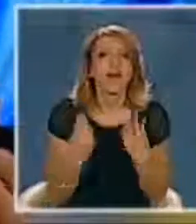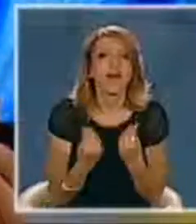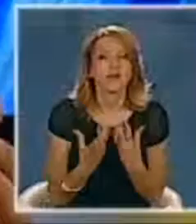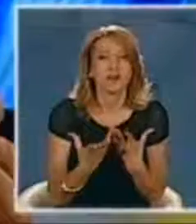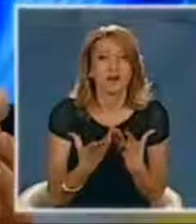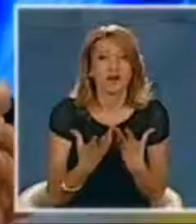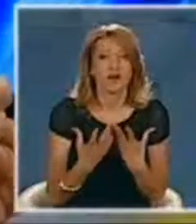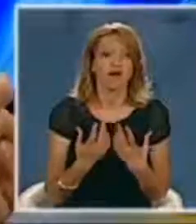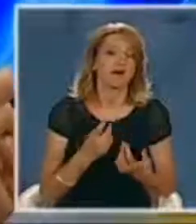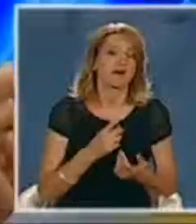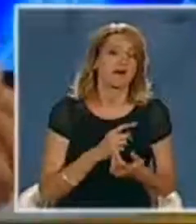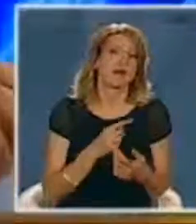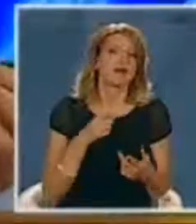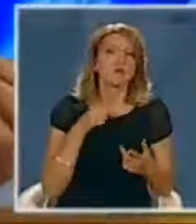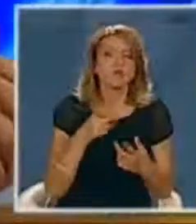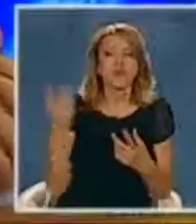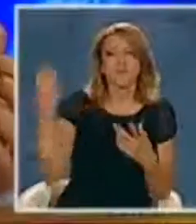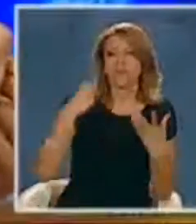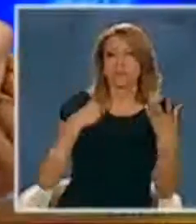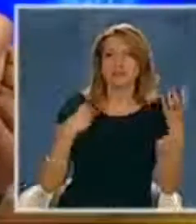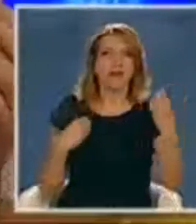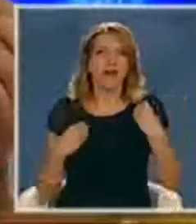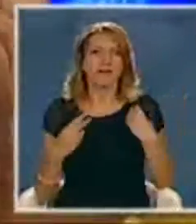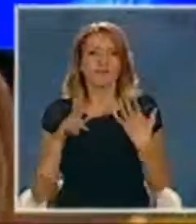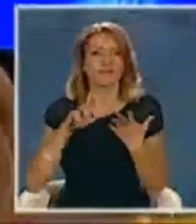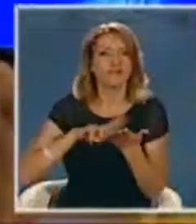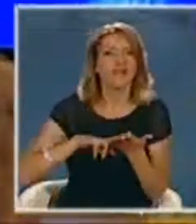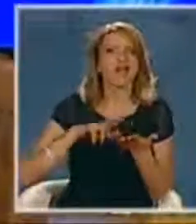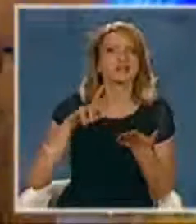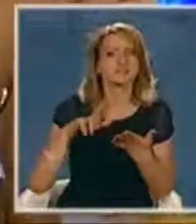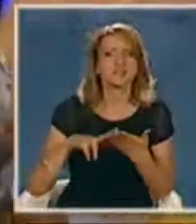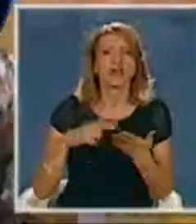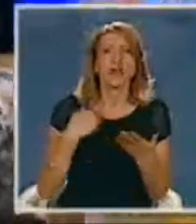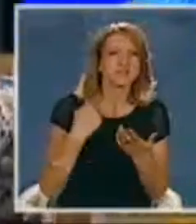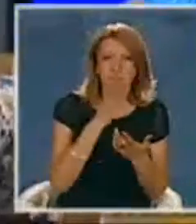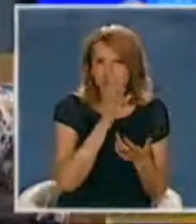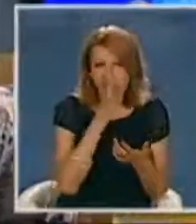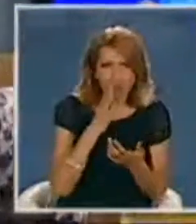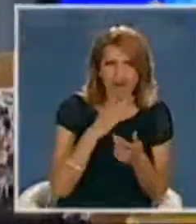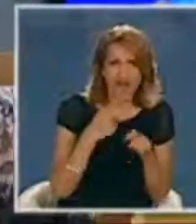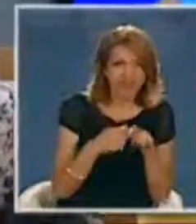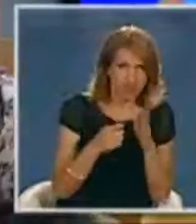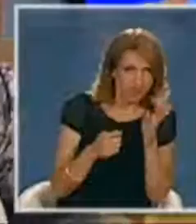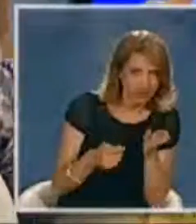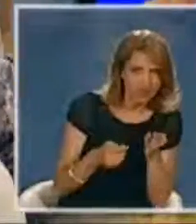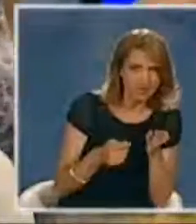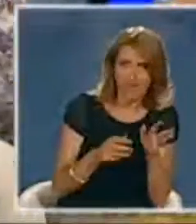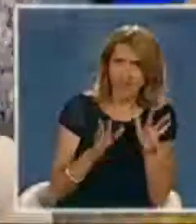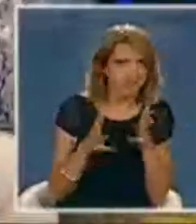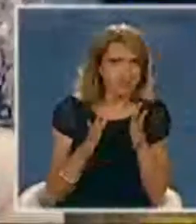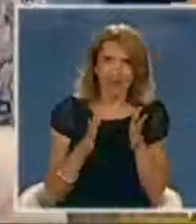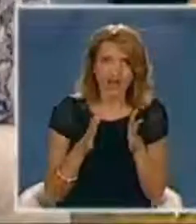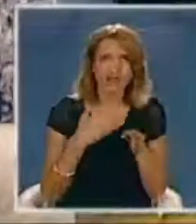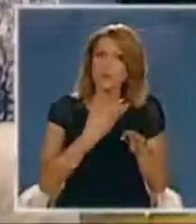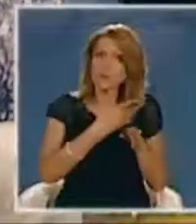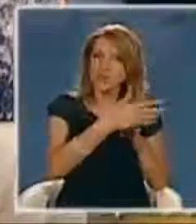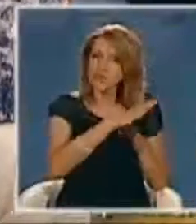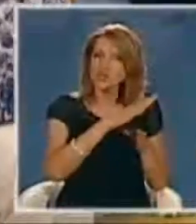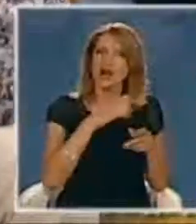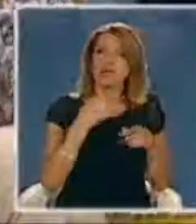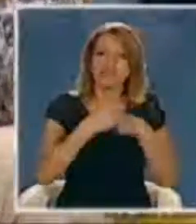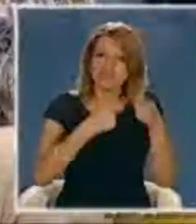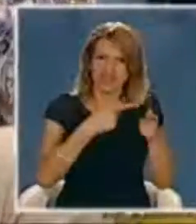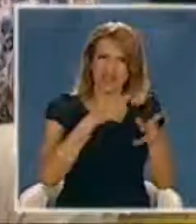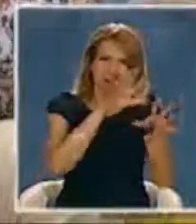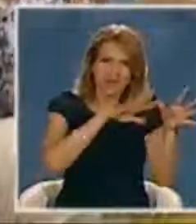неща, които съм ги получавал в моменти, в които може би съм се колебал какво да правя. Тоест, дали наистина да продължавам да се занимавам с това нещо,